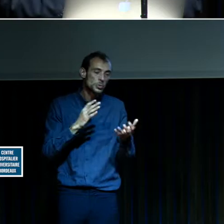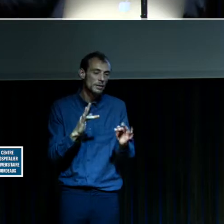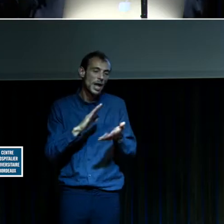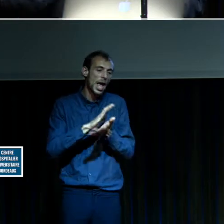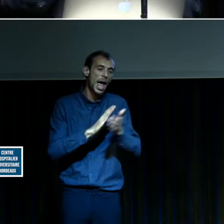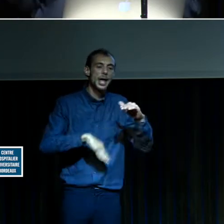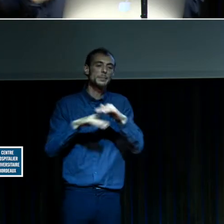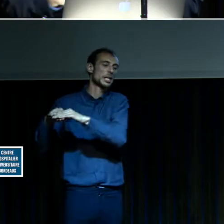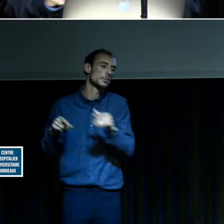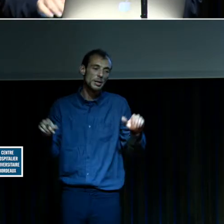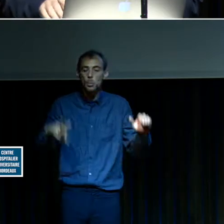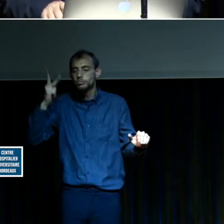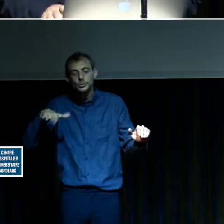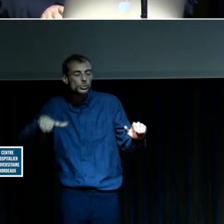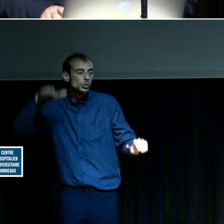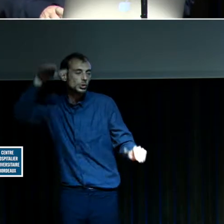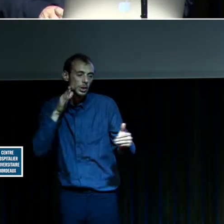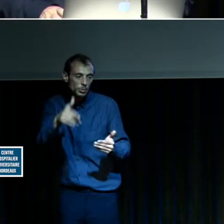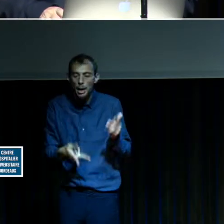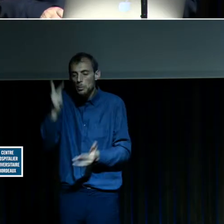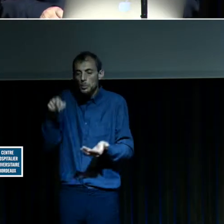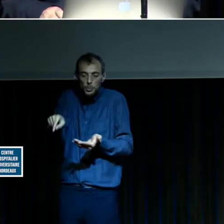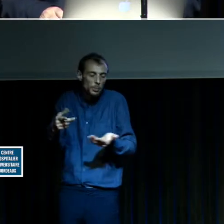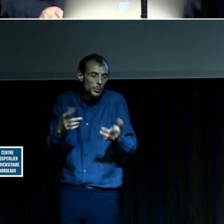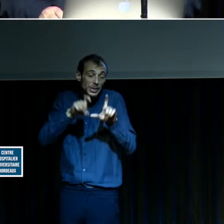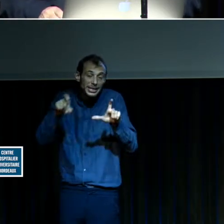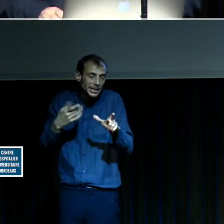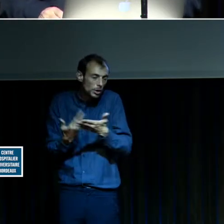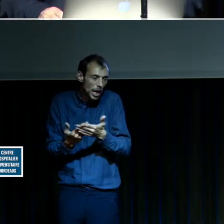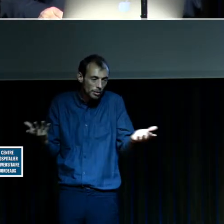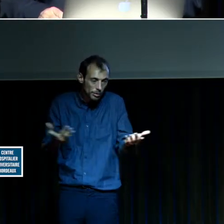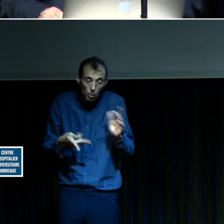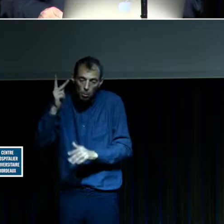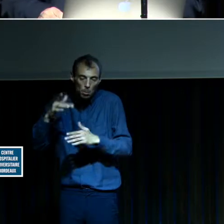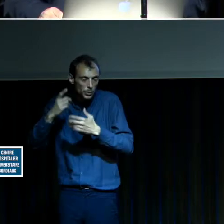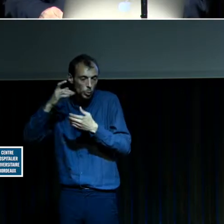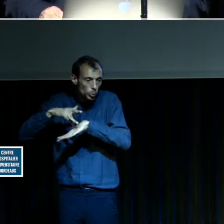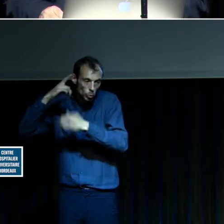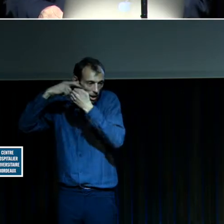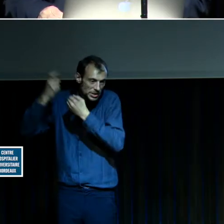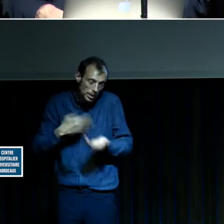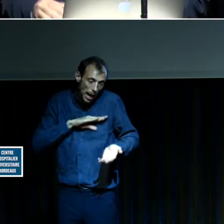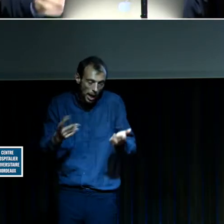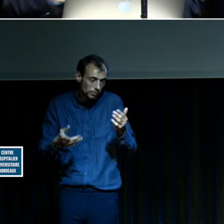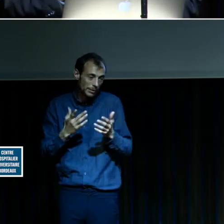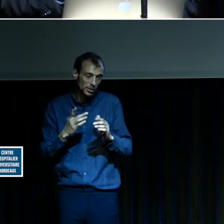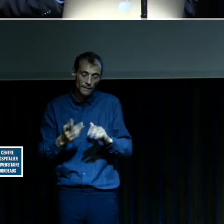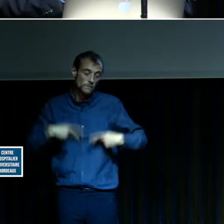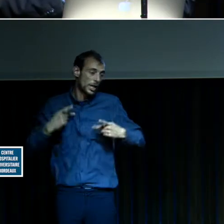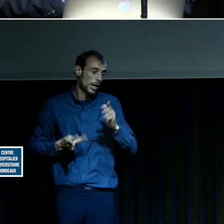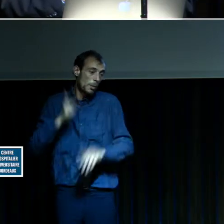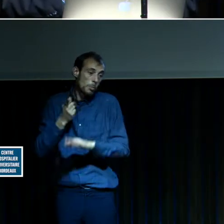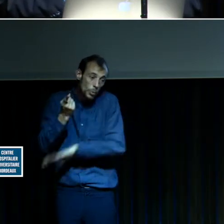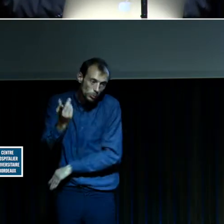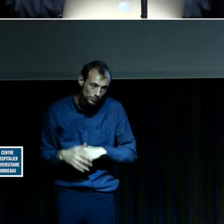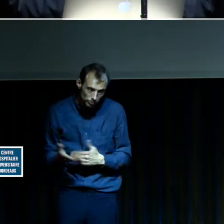il y a plus de femmes que d'hommes. Voilà pourquoi il y a plus de femmes touchées. Et avoir fait un accident vasculaire cérébral n'empêche malheureusement pas d'en faire